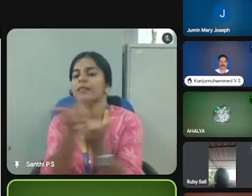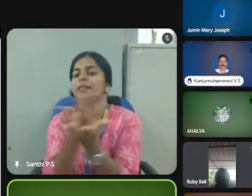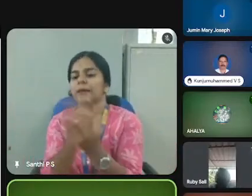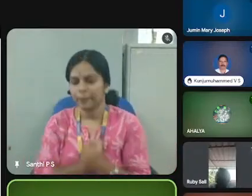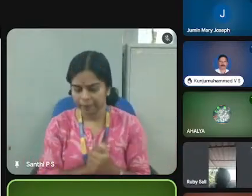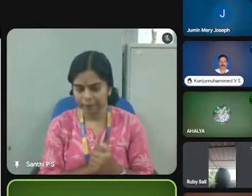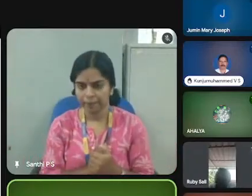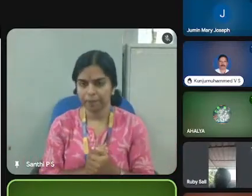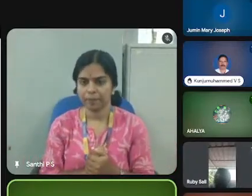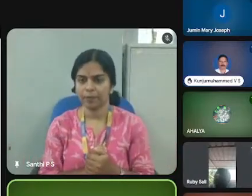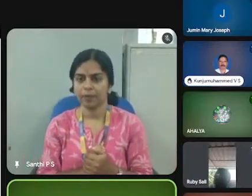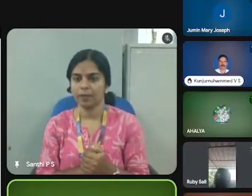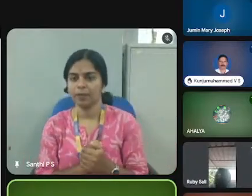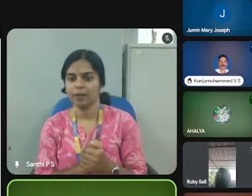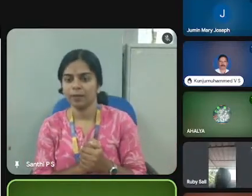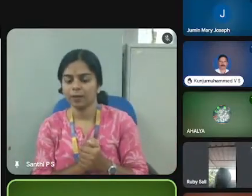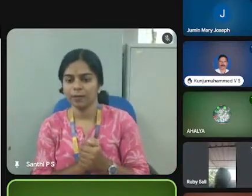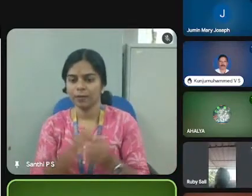ഷാര മാം ഒന്ന് ആൻസർ ചെയ്യാൻ സാധിക്കുമോ?